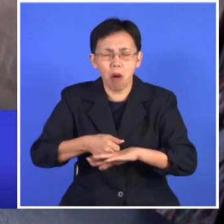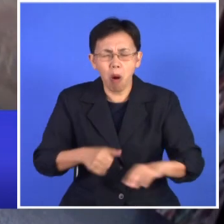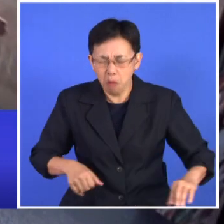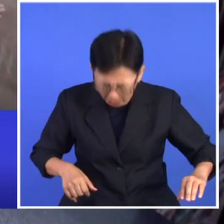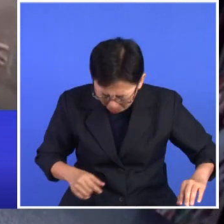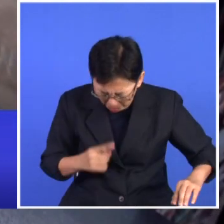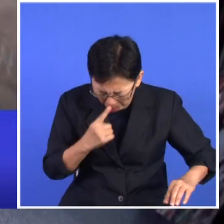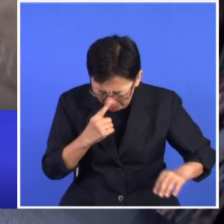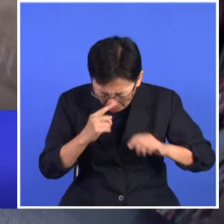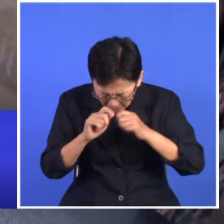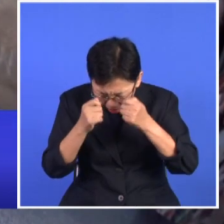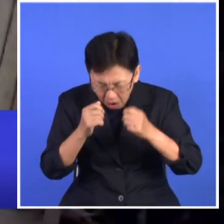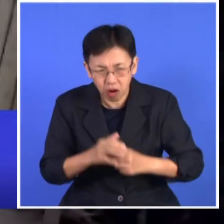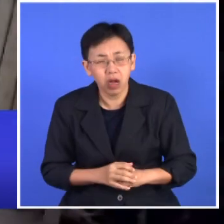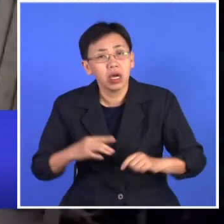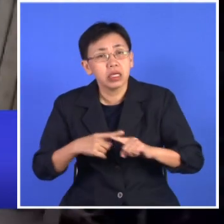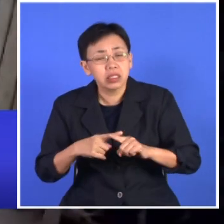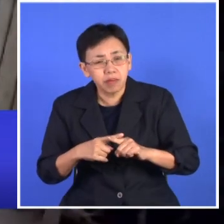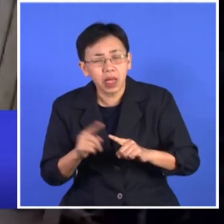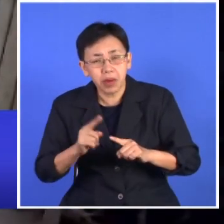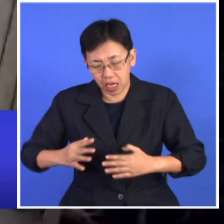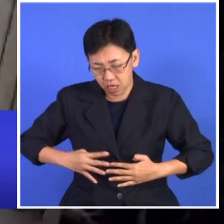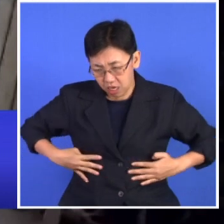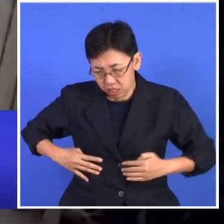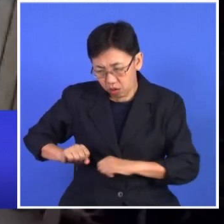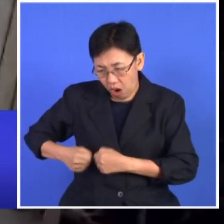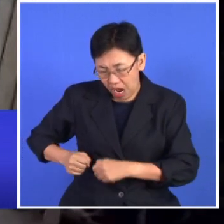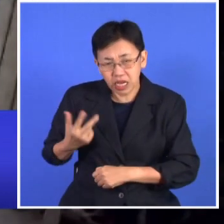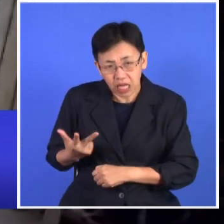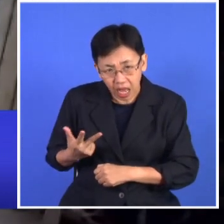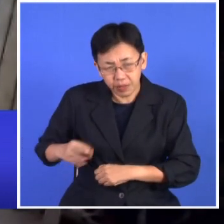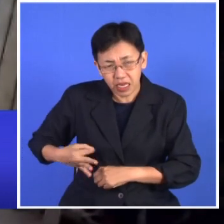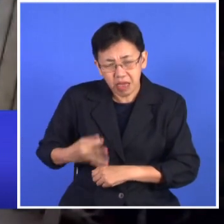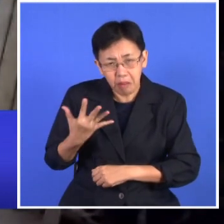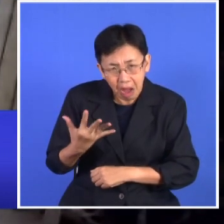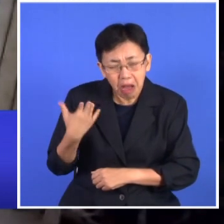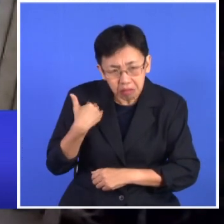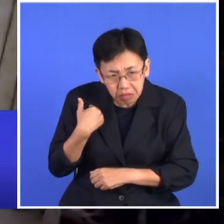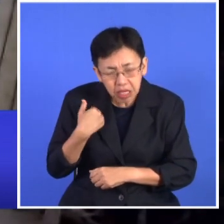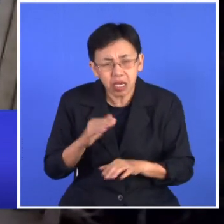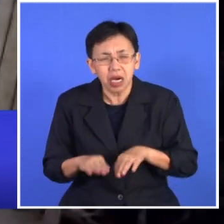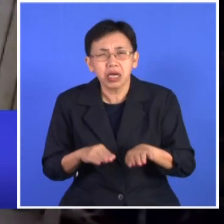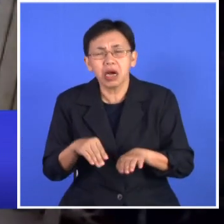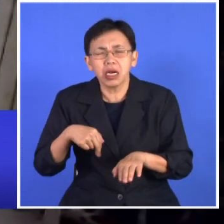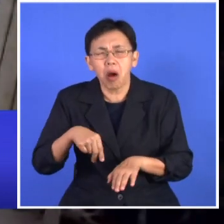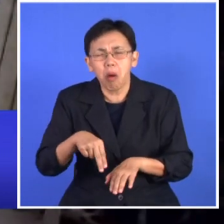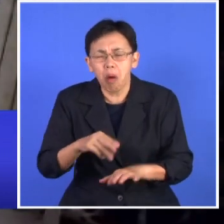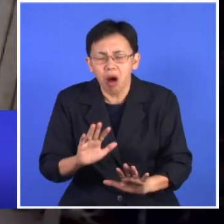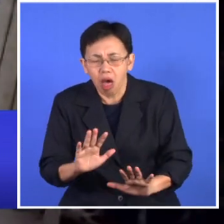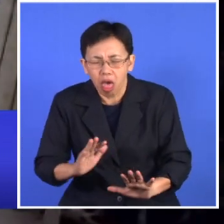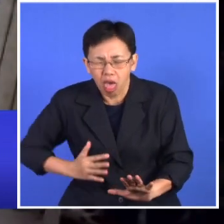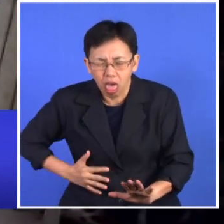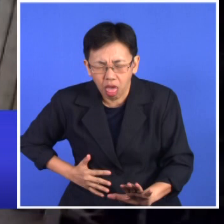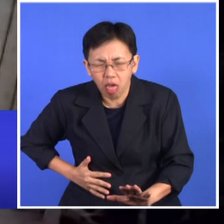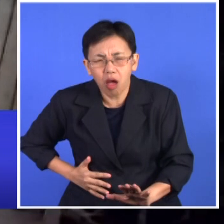ไปเห็นว่าเจ็บตั้งซี่โครงหัก 3ซี่เย็บประมาณ 5เข็มเดินยังเดินเหินยังไม่สะดวกเลยนะคะเห็นว่า